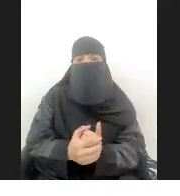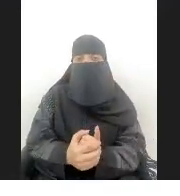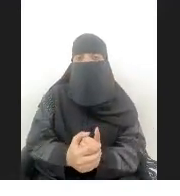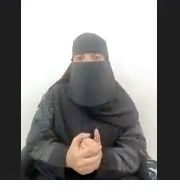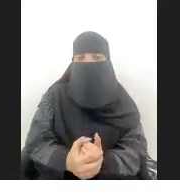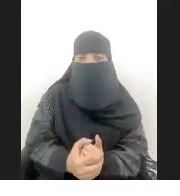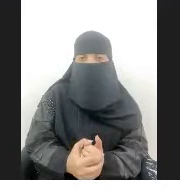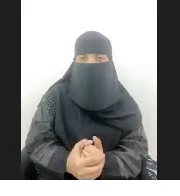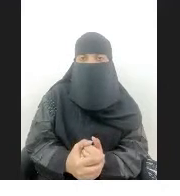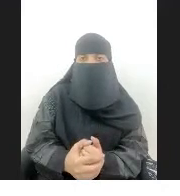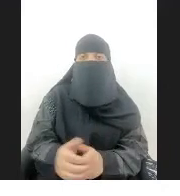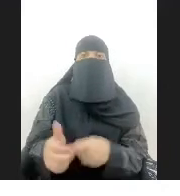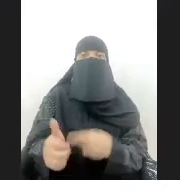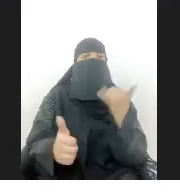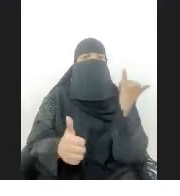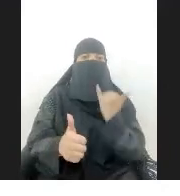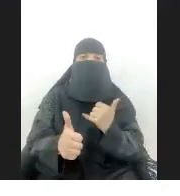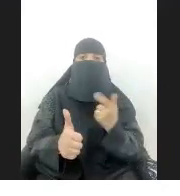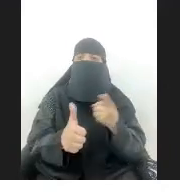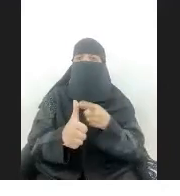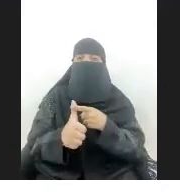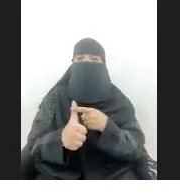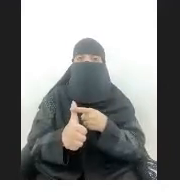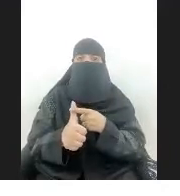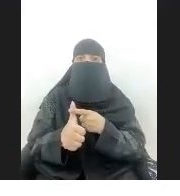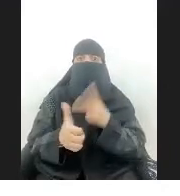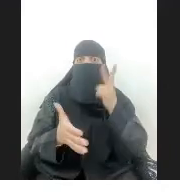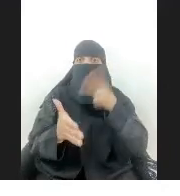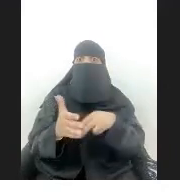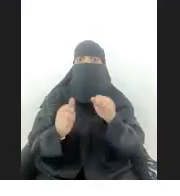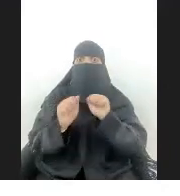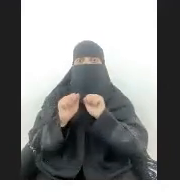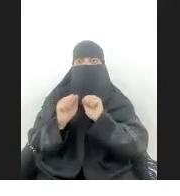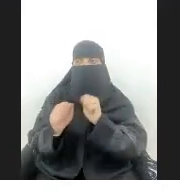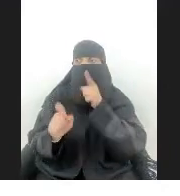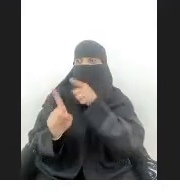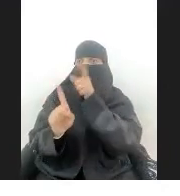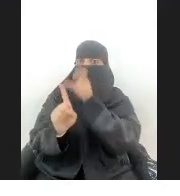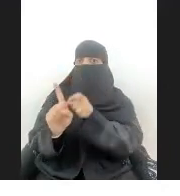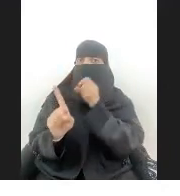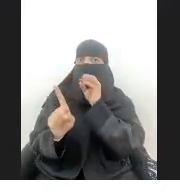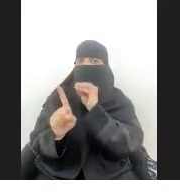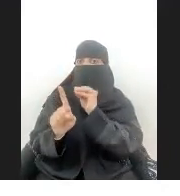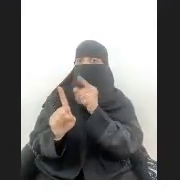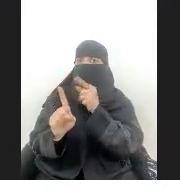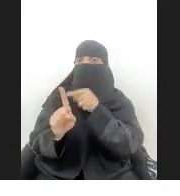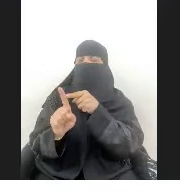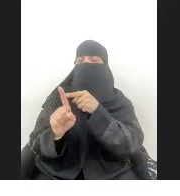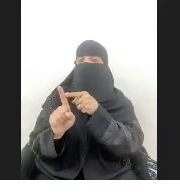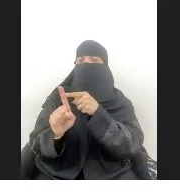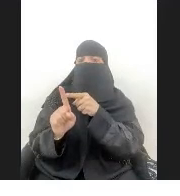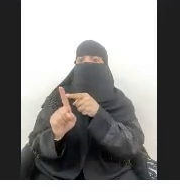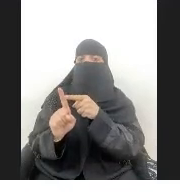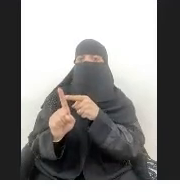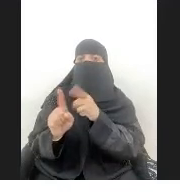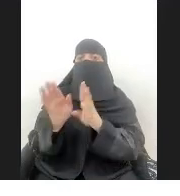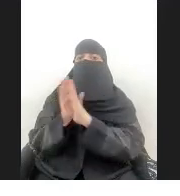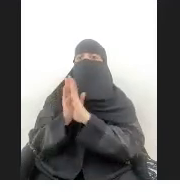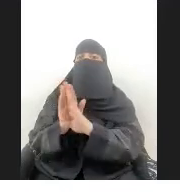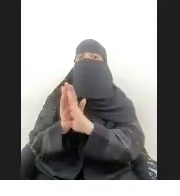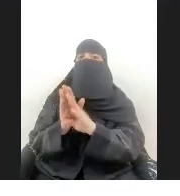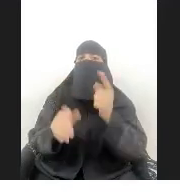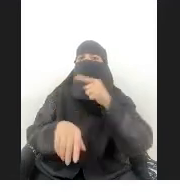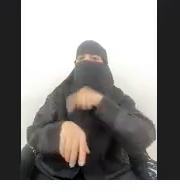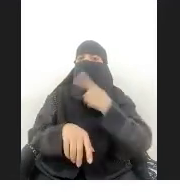طبعا أهميته يعتمد على المتعلم بشكل كبير جدا، يدعم التعلم وقت الحاجة، لذلك ما يستهلك يعني وقت طويل